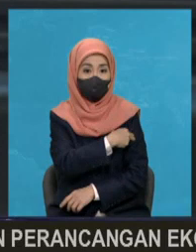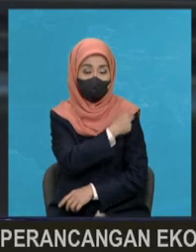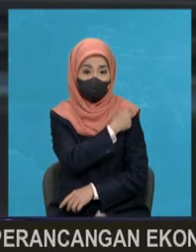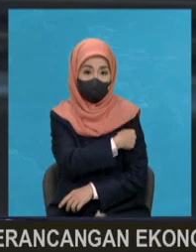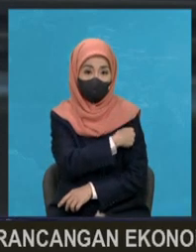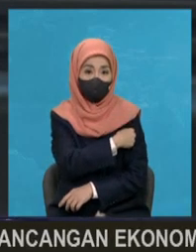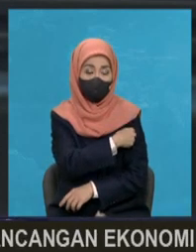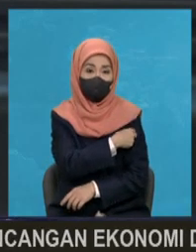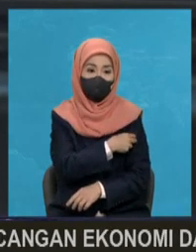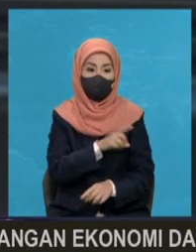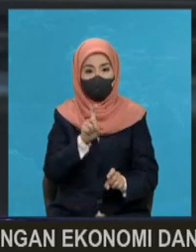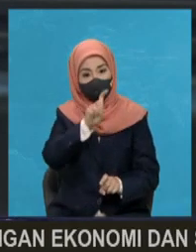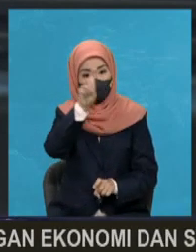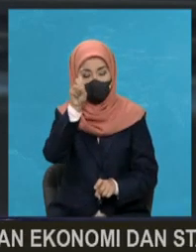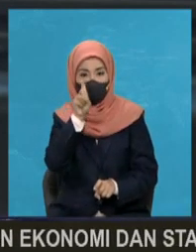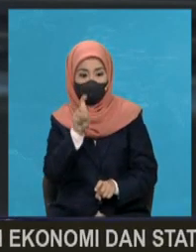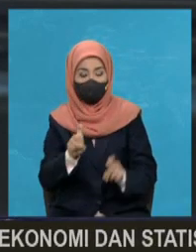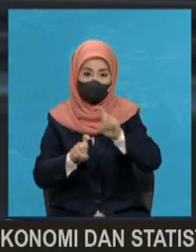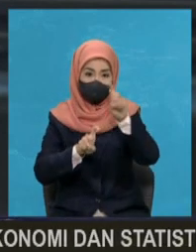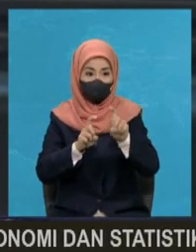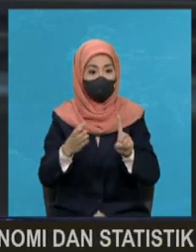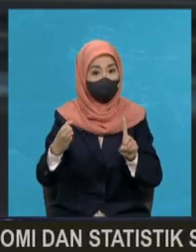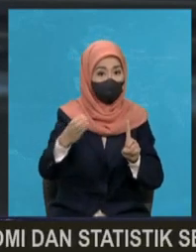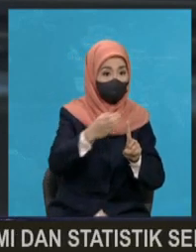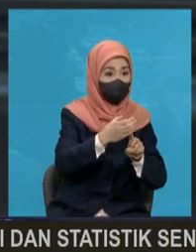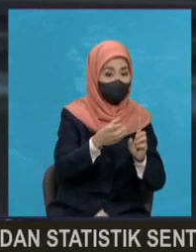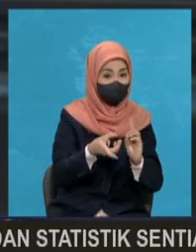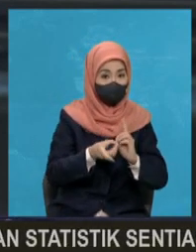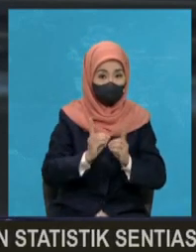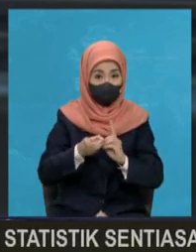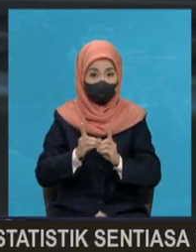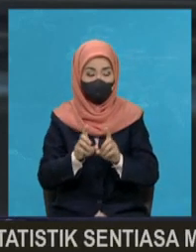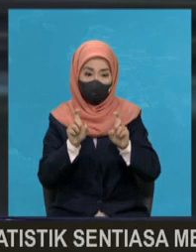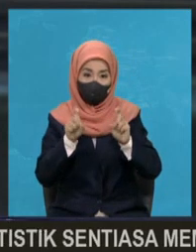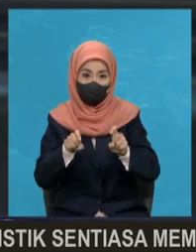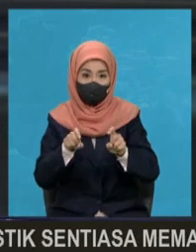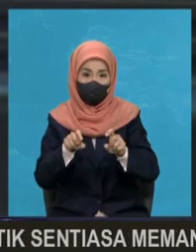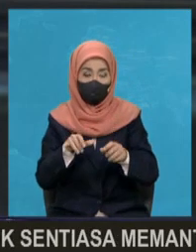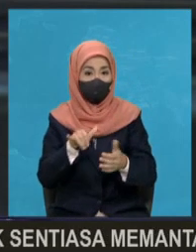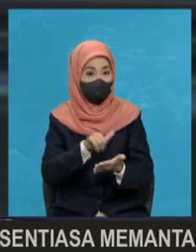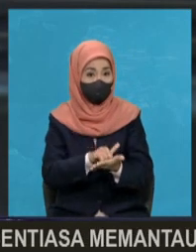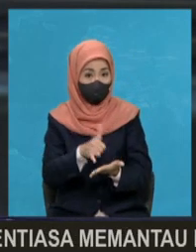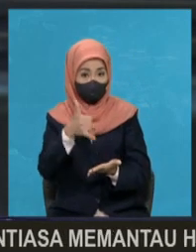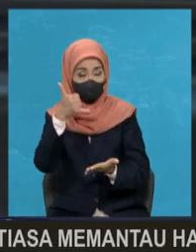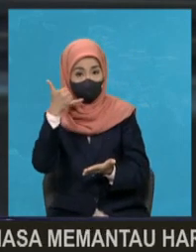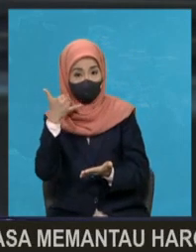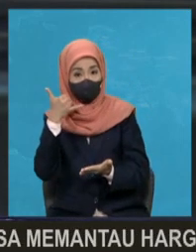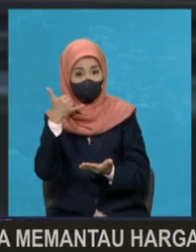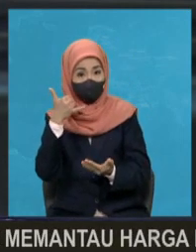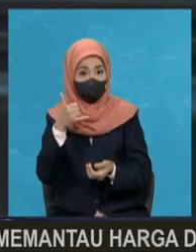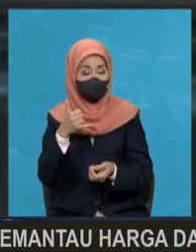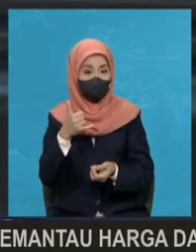sebarang pertanyaan yang berkaitan dengan perintah korentin digital Rohmi bolehlah menghubungi pusat koperasi komit 19